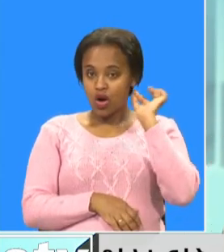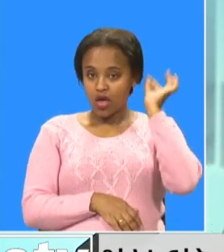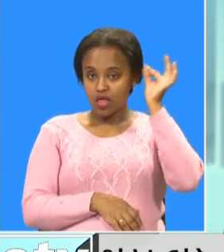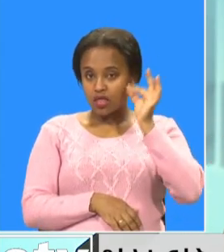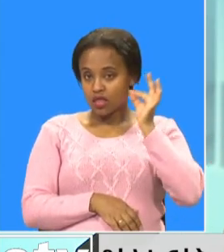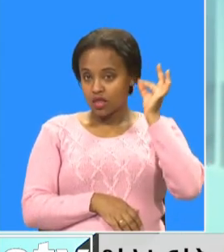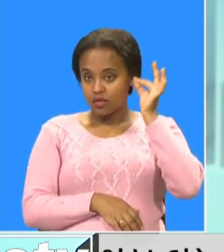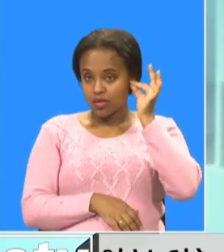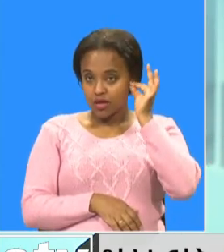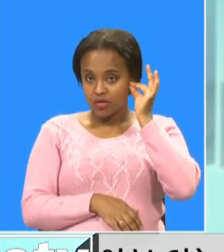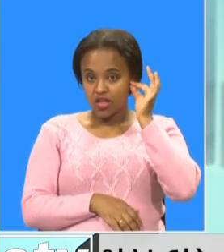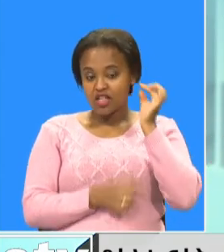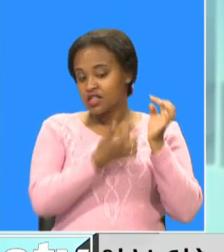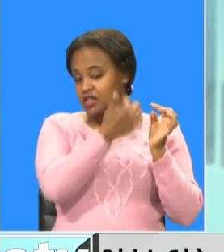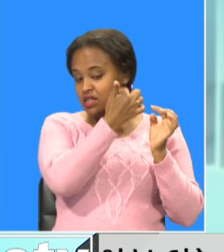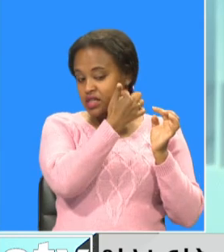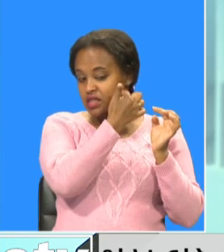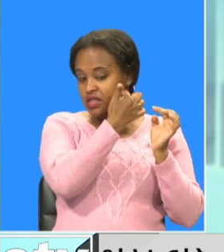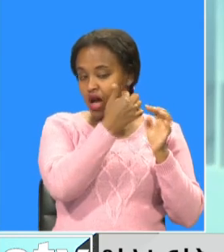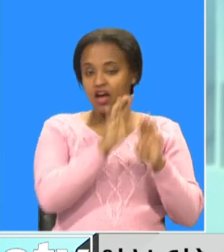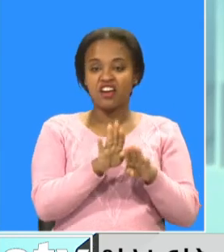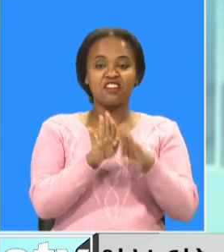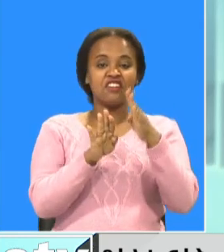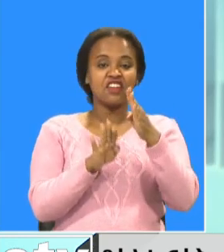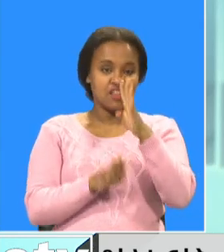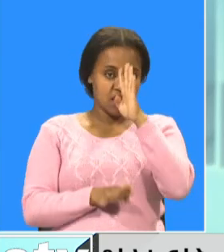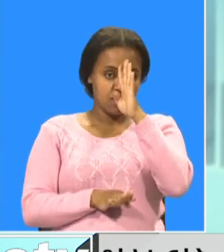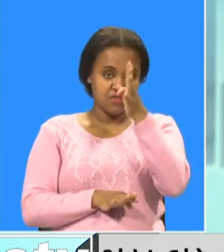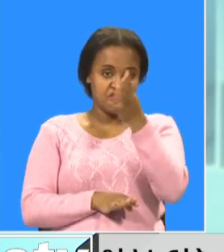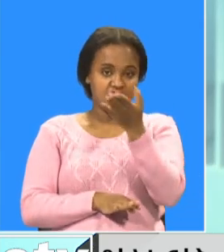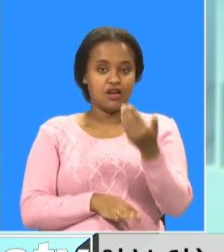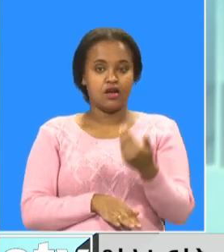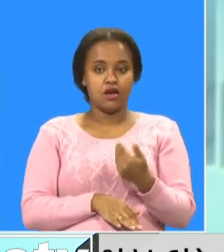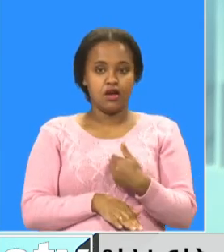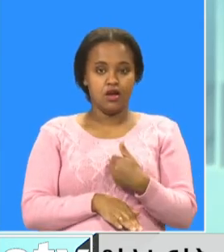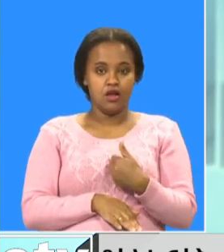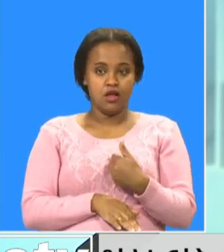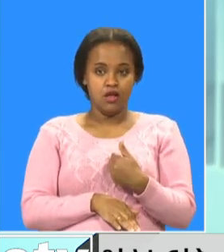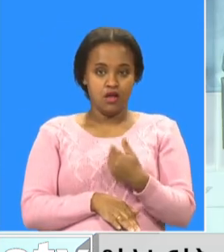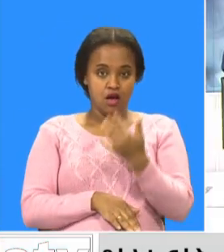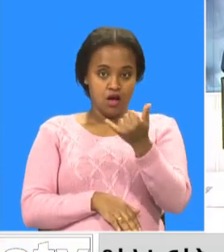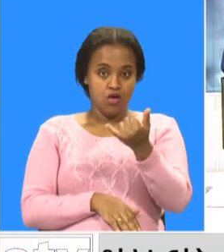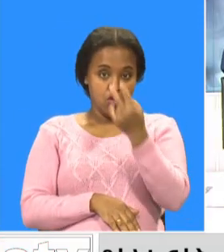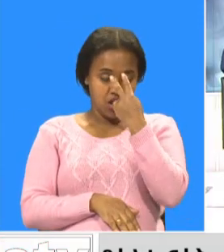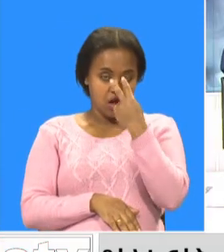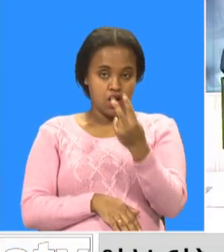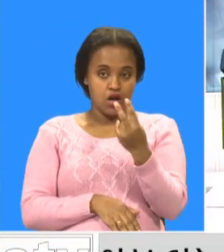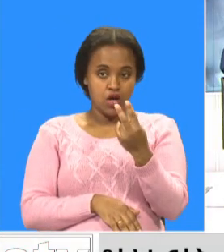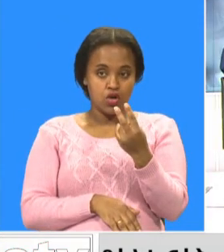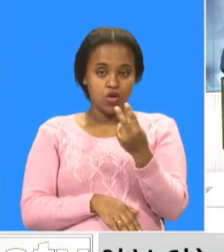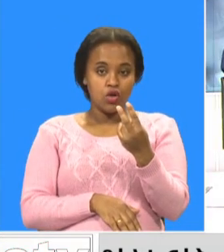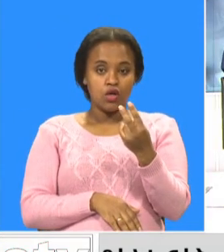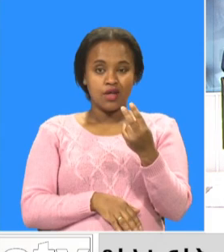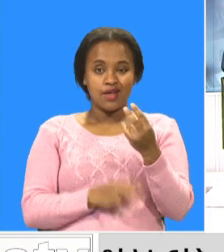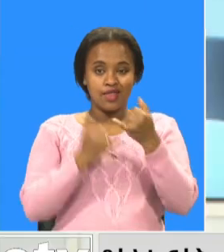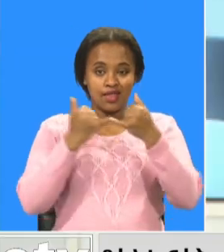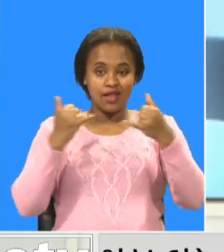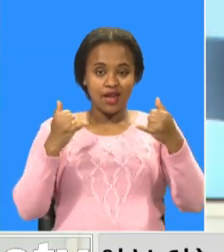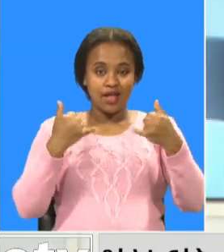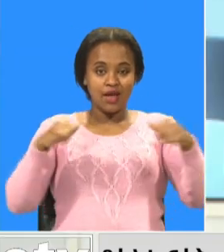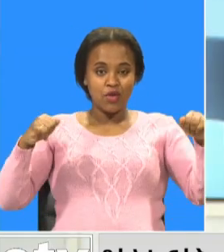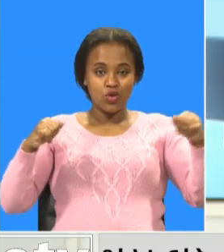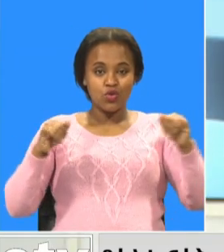ክፍተት የመፍጠር ነገሮች ሌሎች የሚያደርጉ ልክ ነው። እሱም አለ። አሁን እንደዚህ አሁን አንዳንዴ ሲረዝምብን